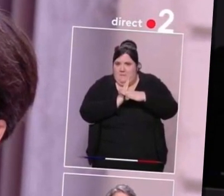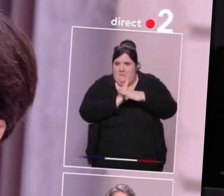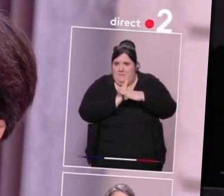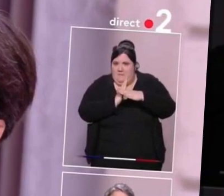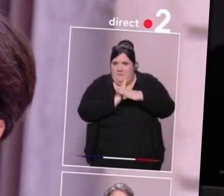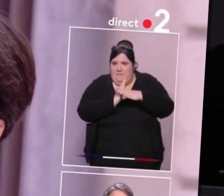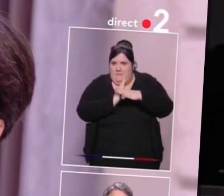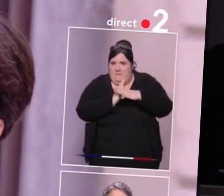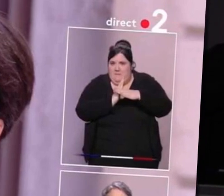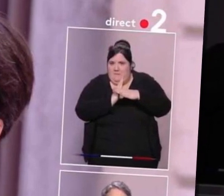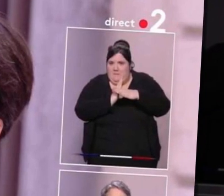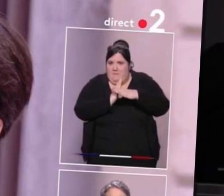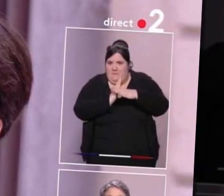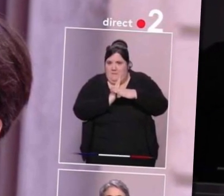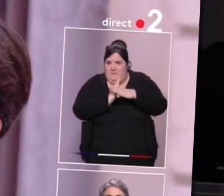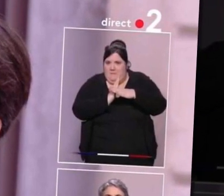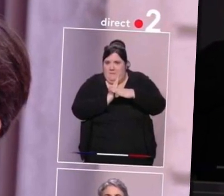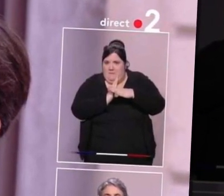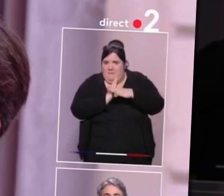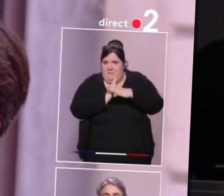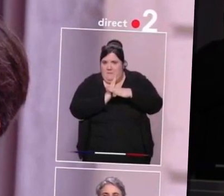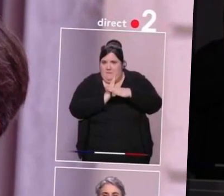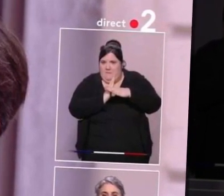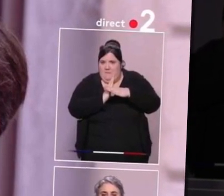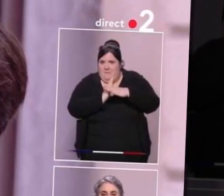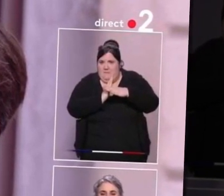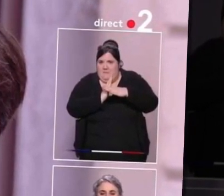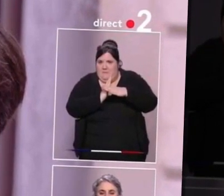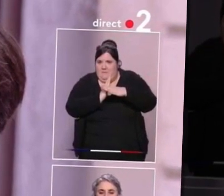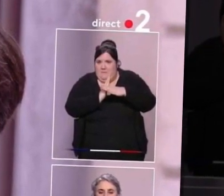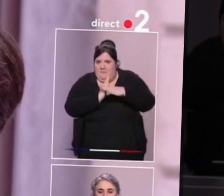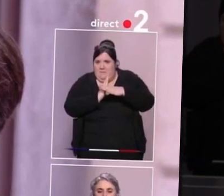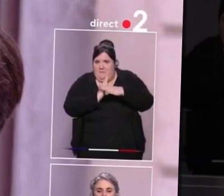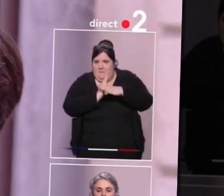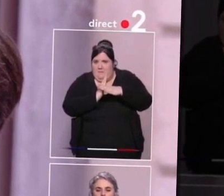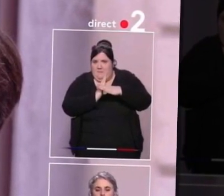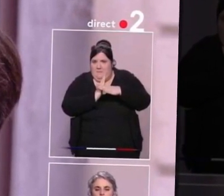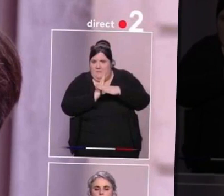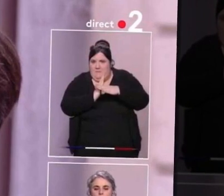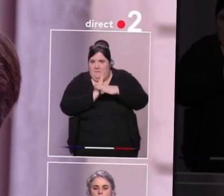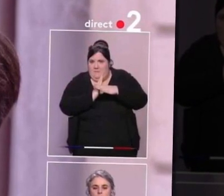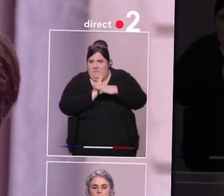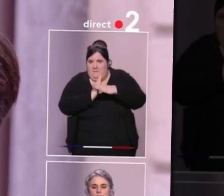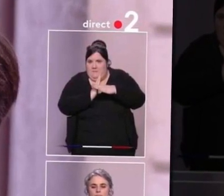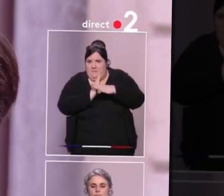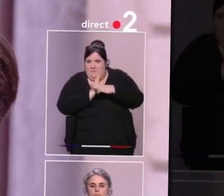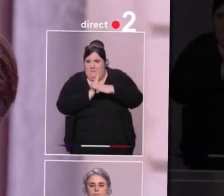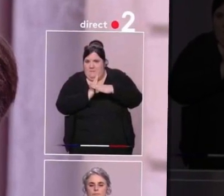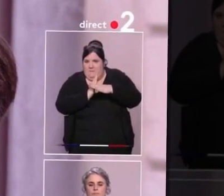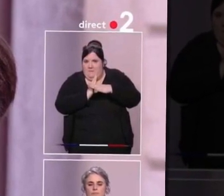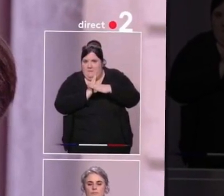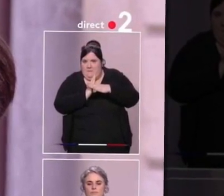Supérieur à supérieur à Léa Salamé, Pascal Pro, Anne-Sophie Lapix. Découvrez les journalistes quand ils étaient plus jeunes,